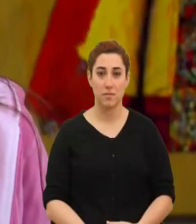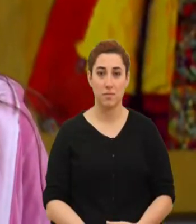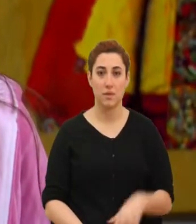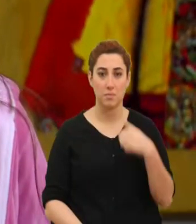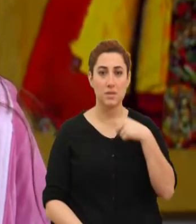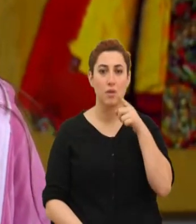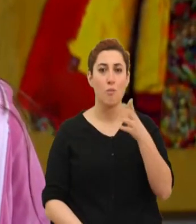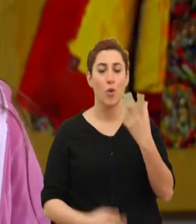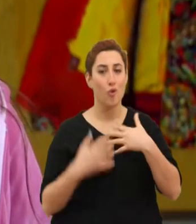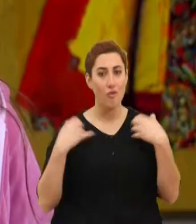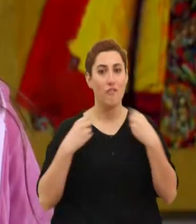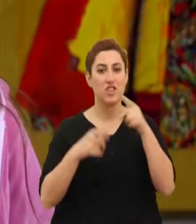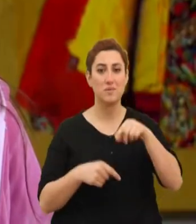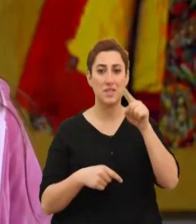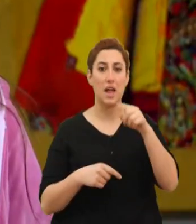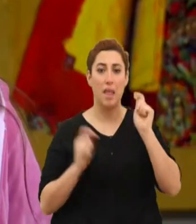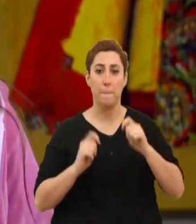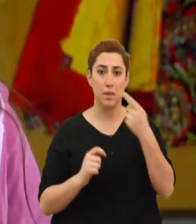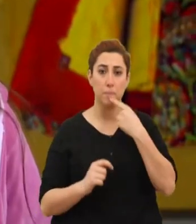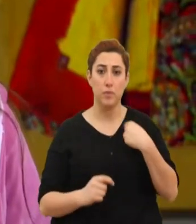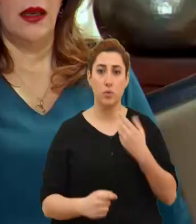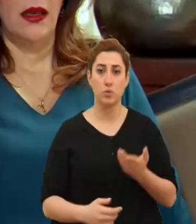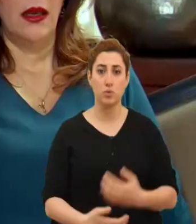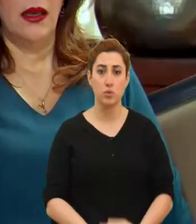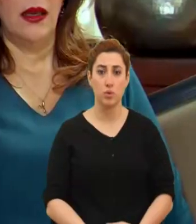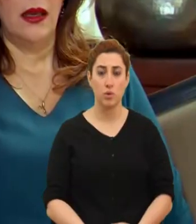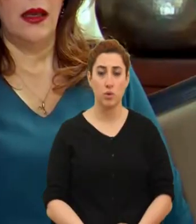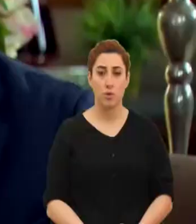Biz sana bu kadar güvenirken bir de şimdi sen yaptın mı diyorsun?